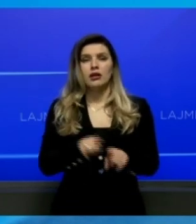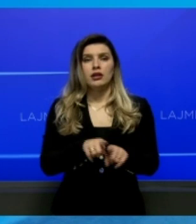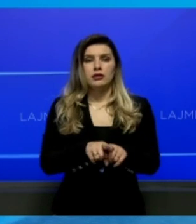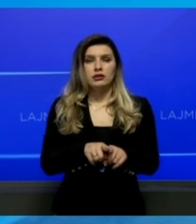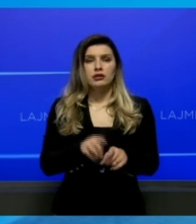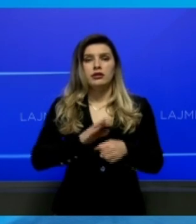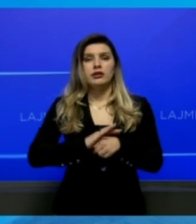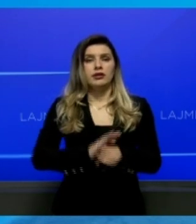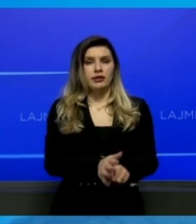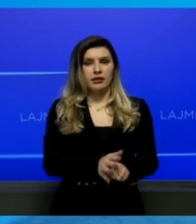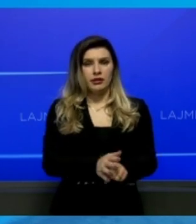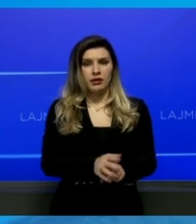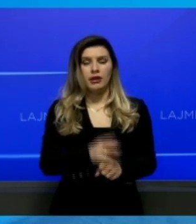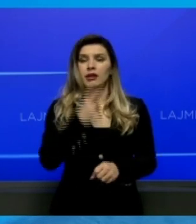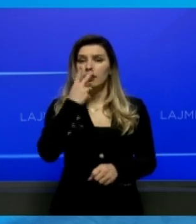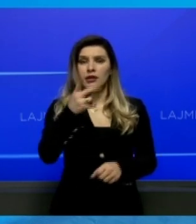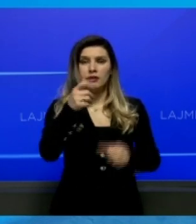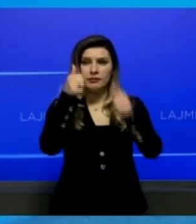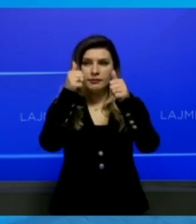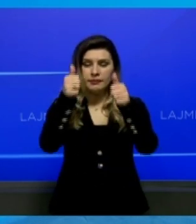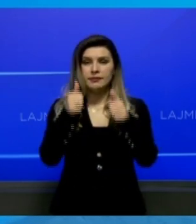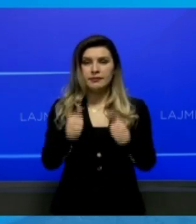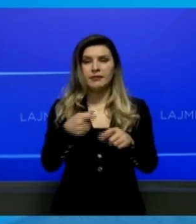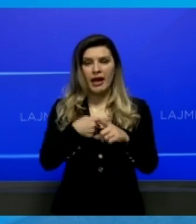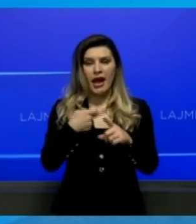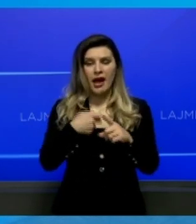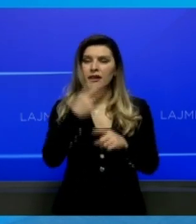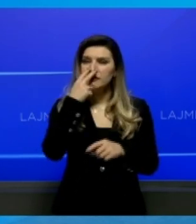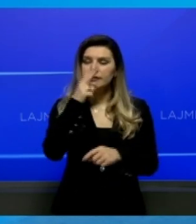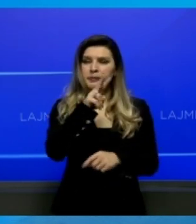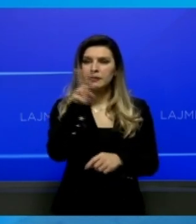rikujtojmë konkursin e KEK-ut, ku fitues dolen